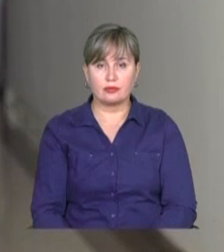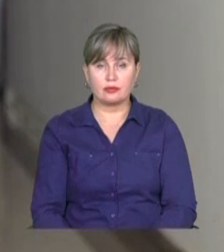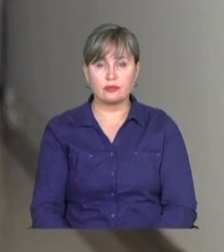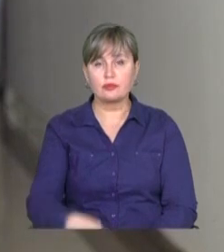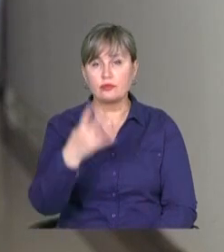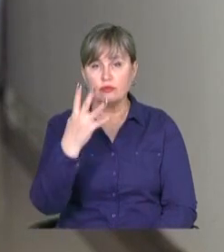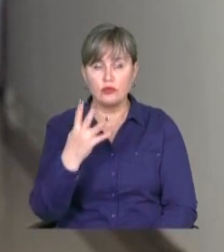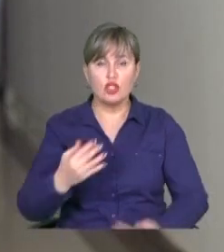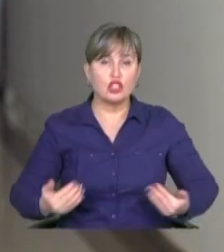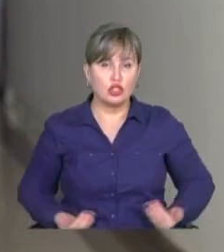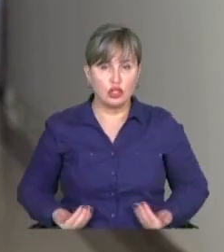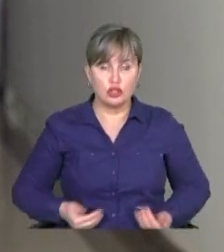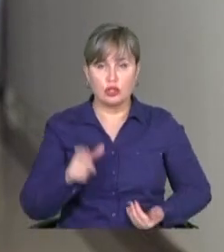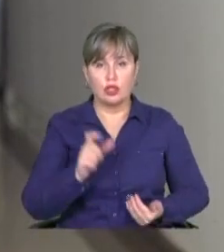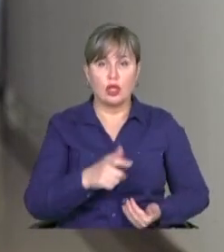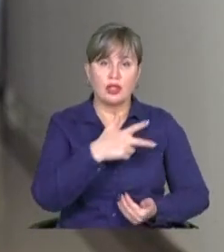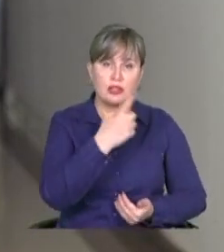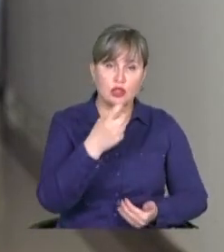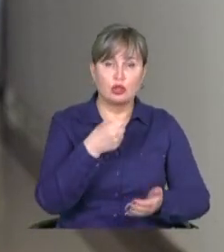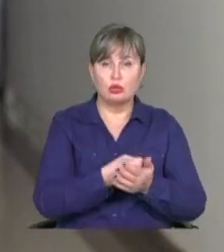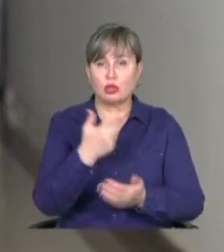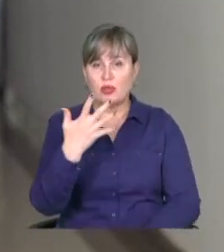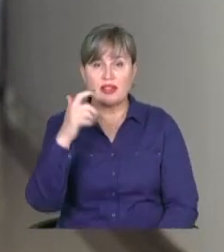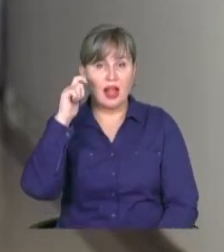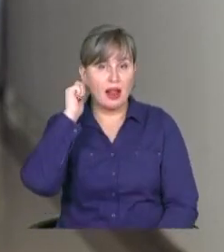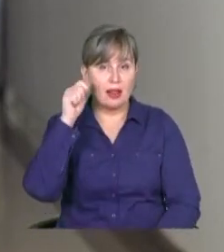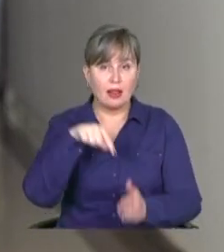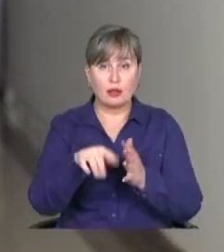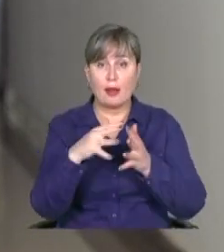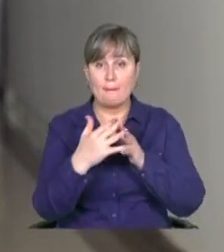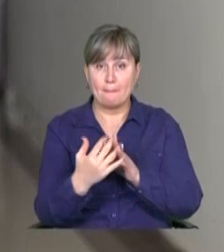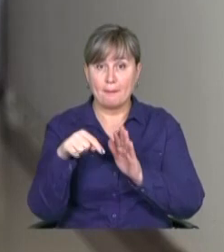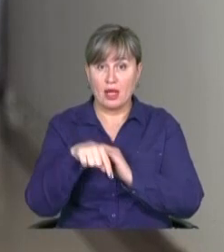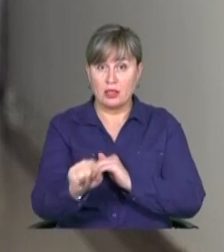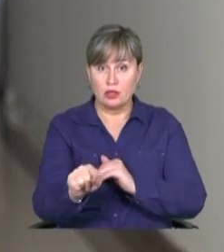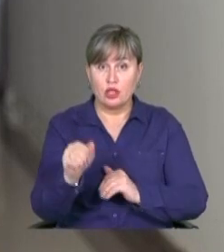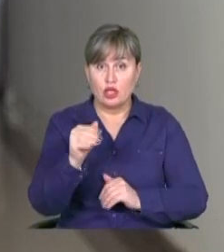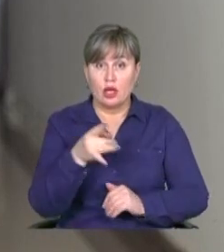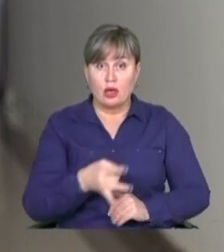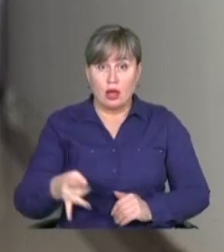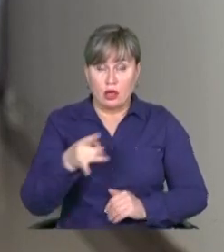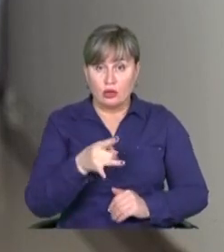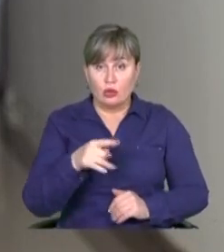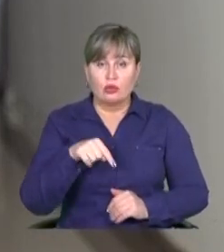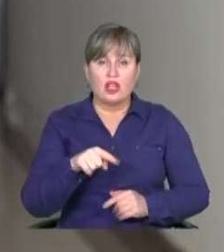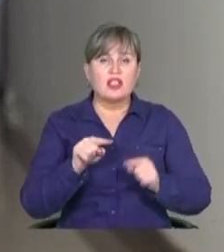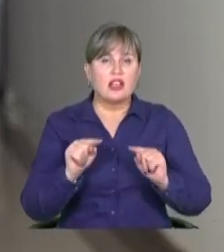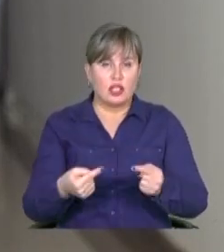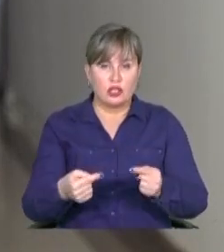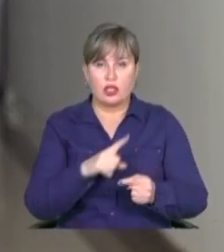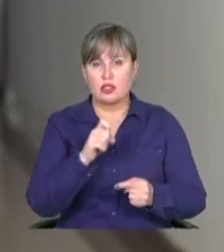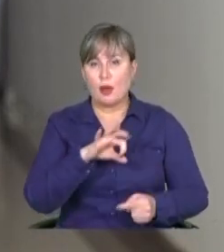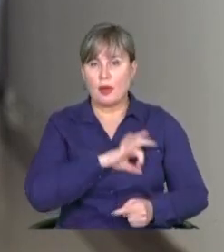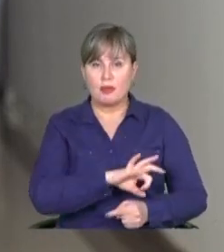Четверо жителей в возрасте от 31 до 35 лет в поселке Кызылжар Жанааркинского района Улытауской области задержаны за